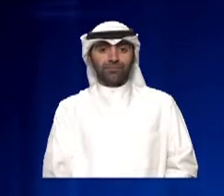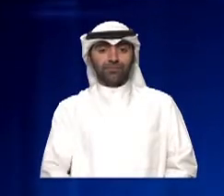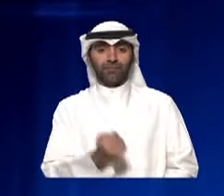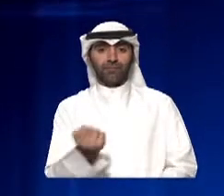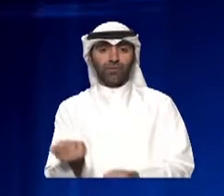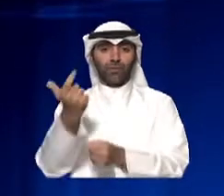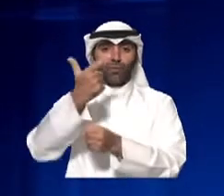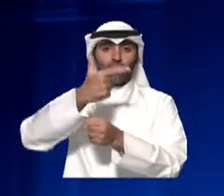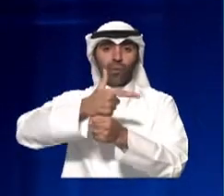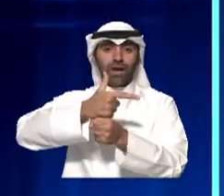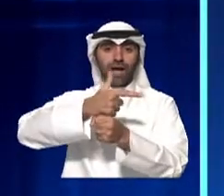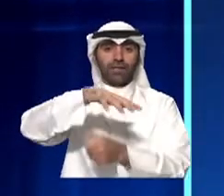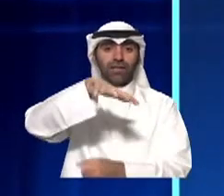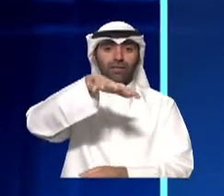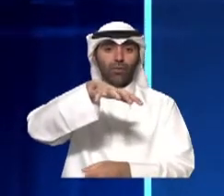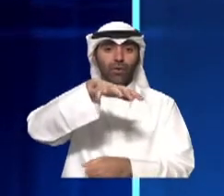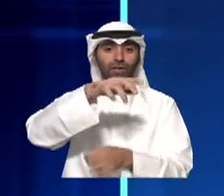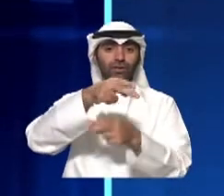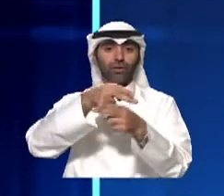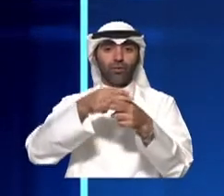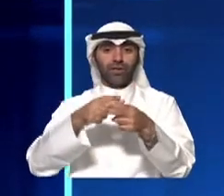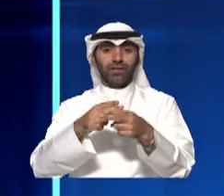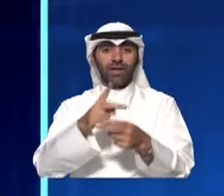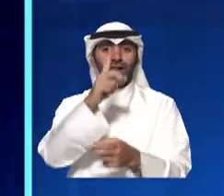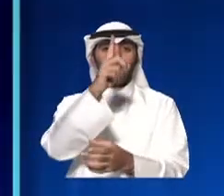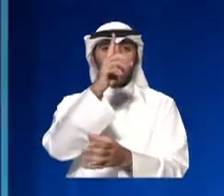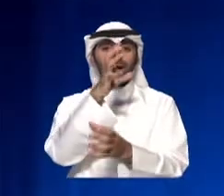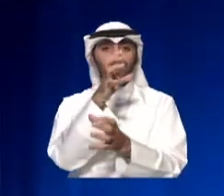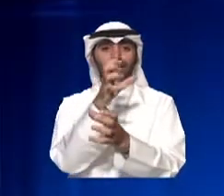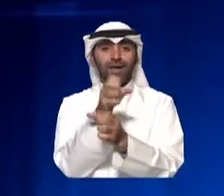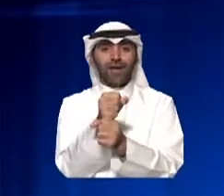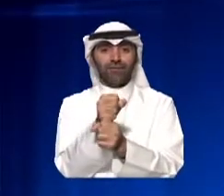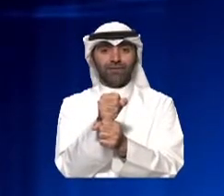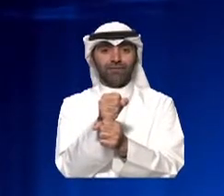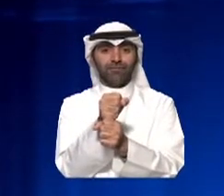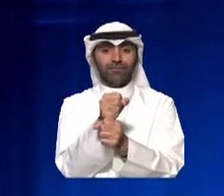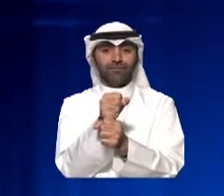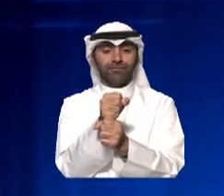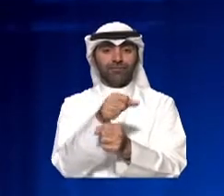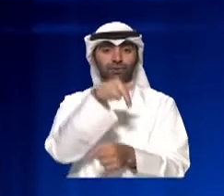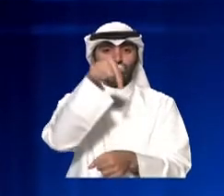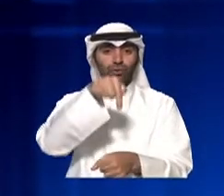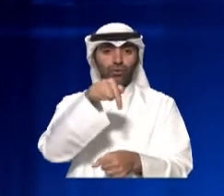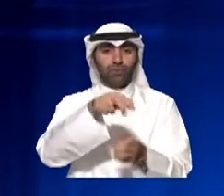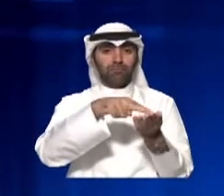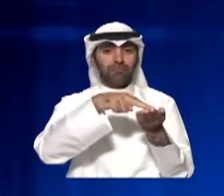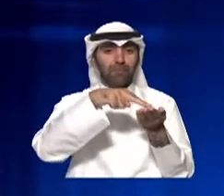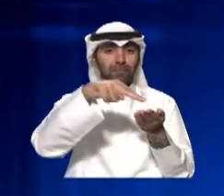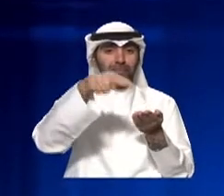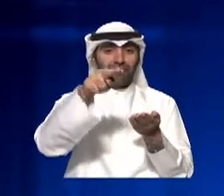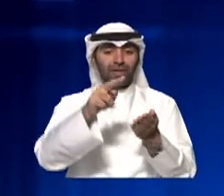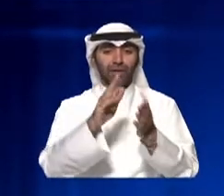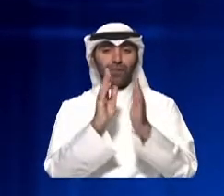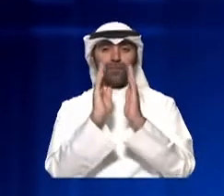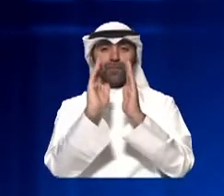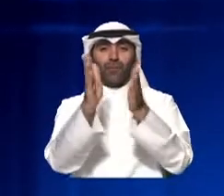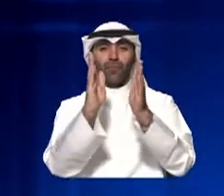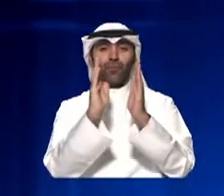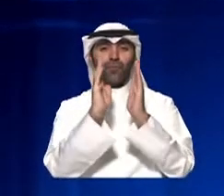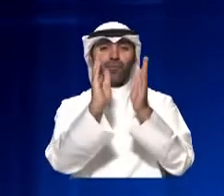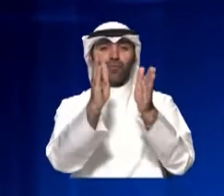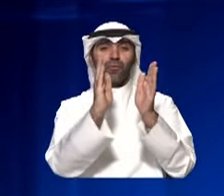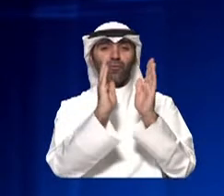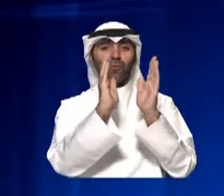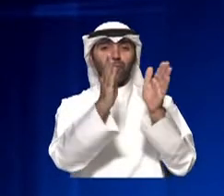بعث سمو ولي العهد الشيخ مشعل الأحمد الجابر الصباح حفظه الله ببرقية تهنئة إلى فخامة الرئيس عبد الرب منصور هادي رئيس الجمهورية